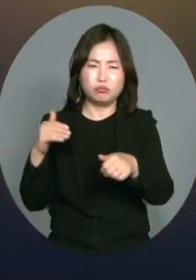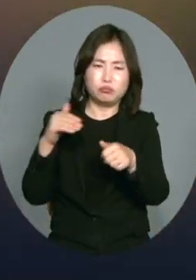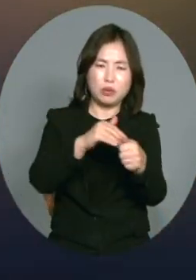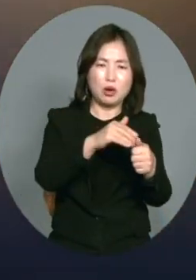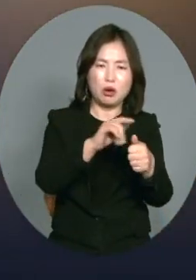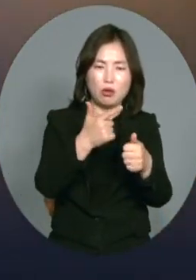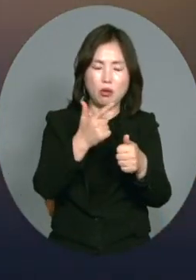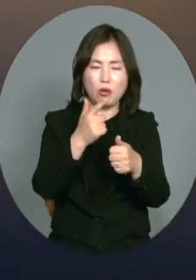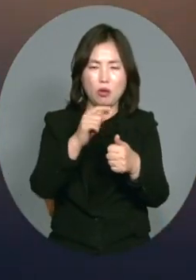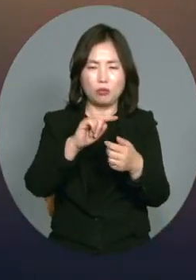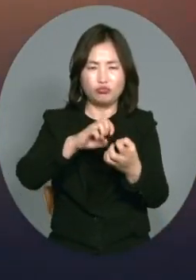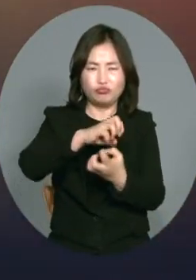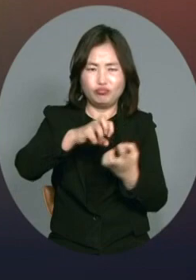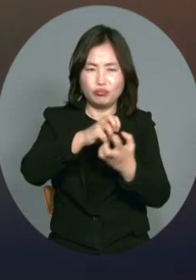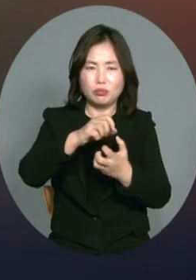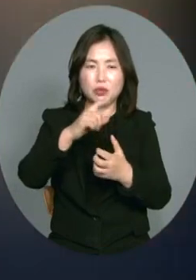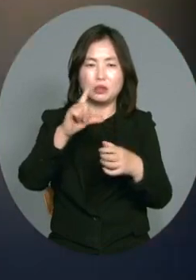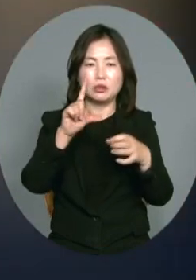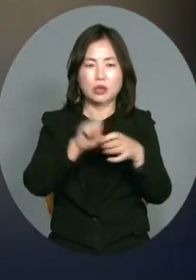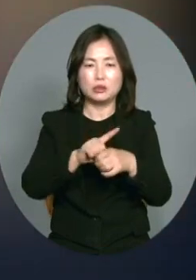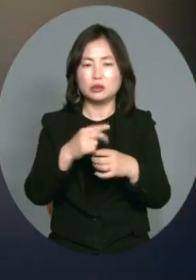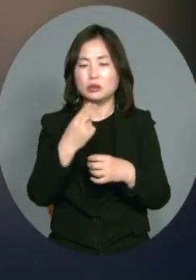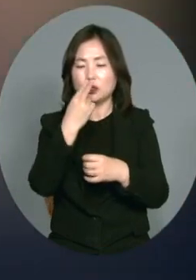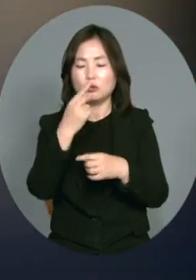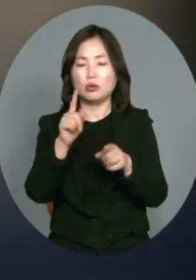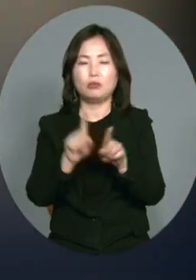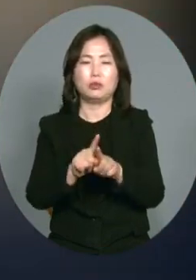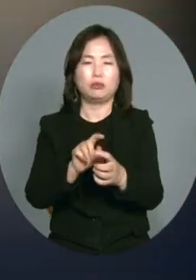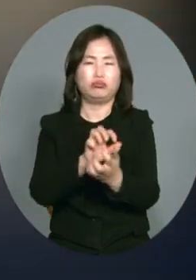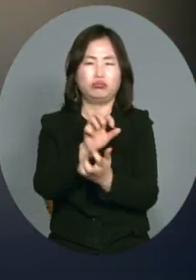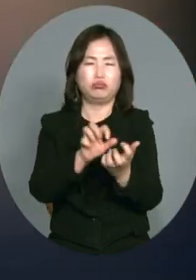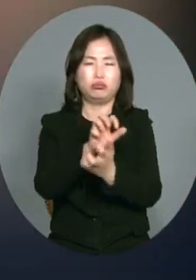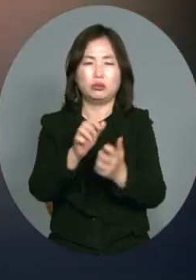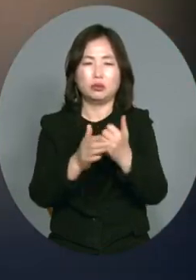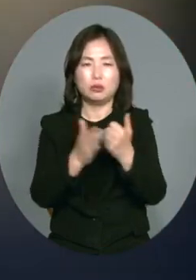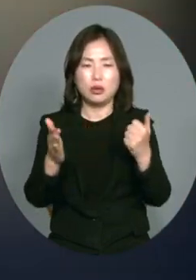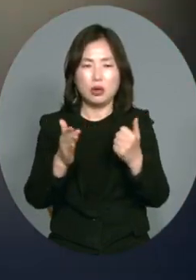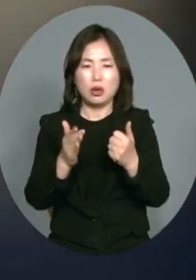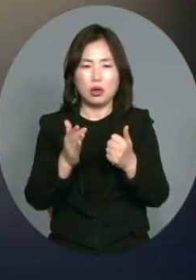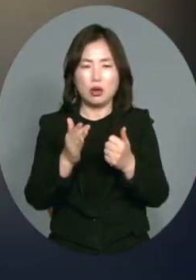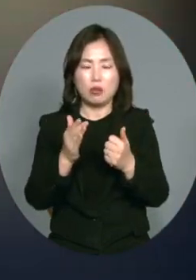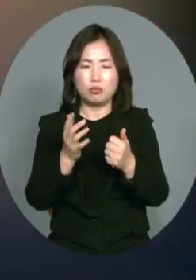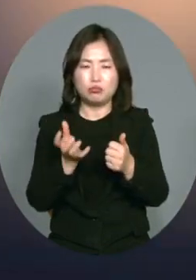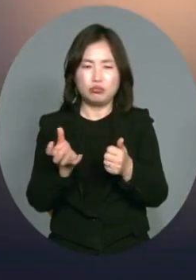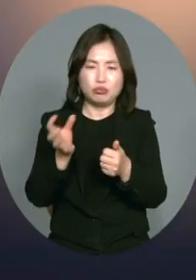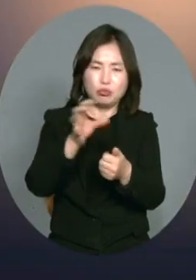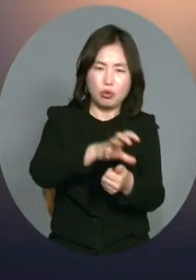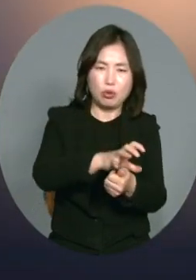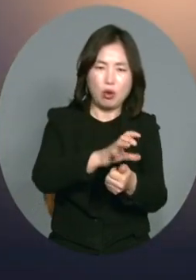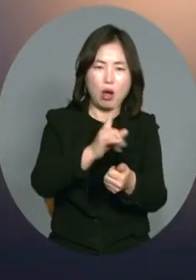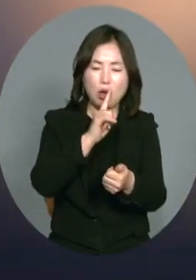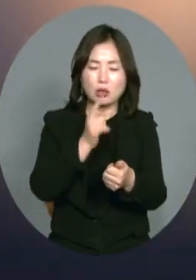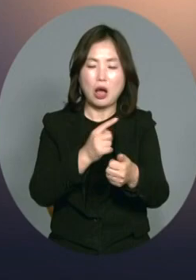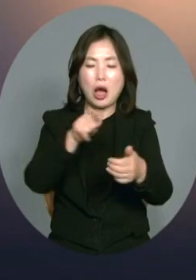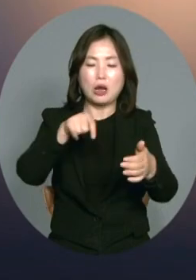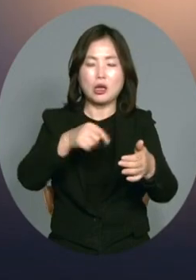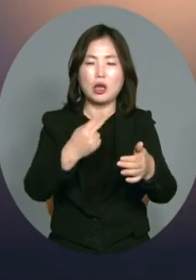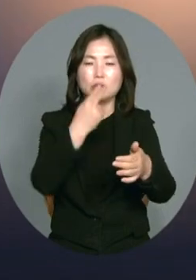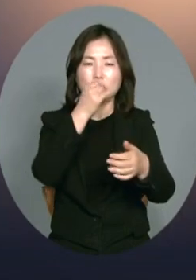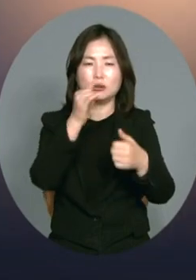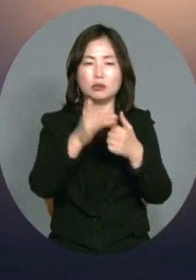일어나면 가연성 가스하고 산소가 같이 발생을 해요 그러니까 폼을 덮어도 그 내부에서 발생하는 산소가 있기 때문에